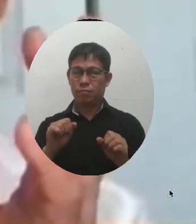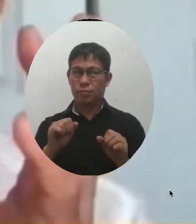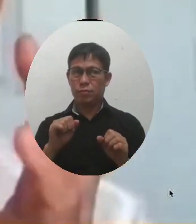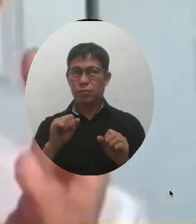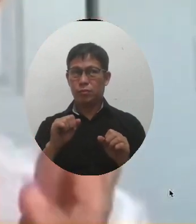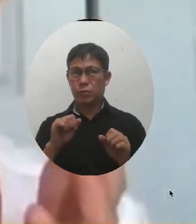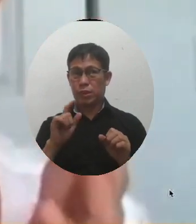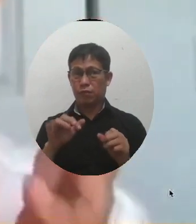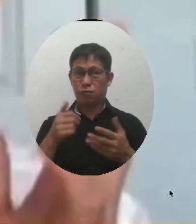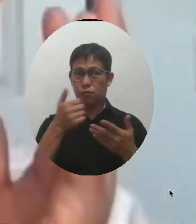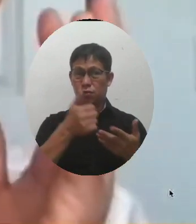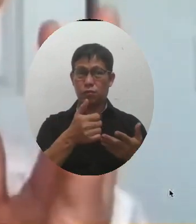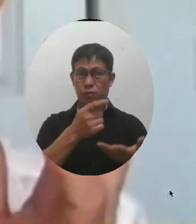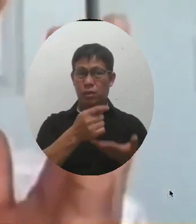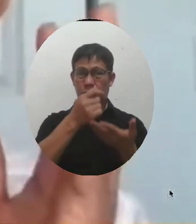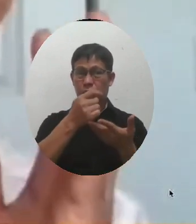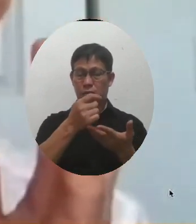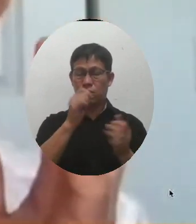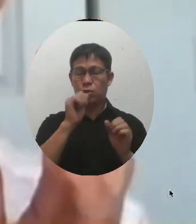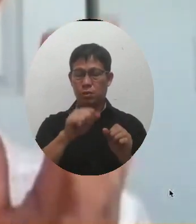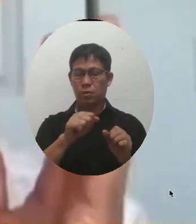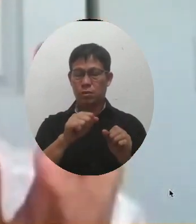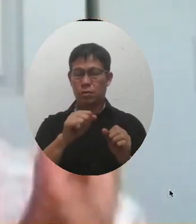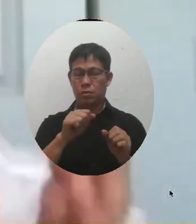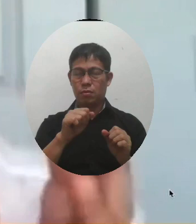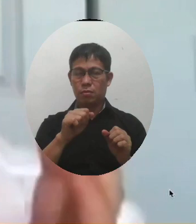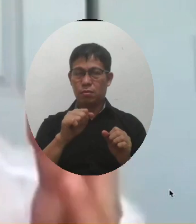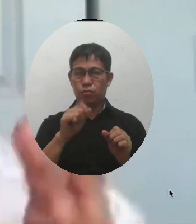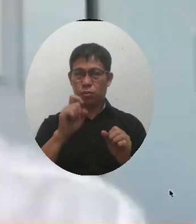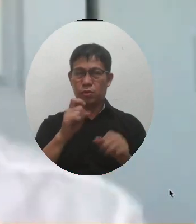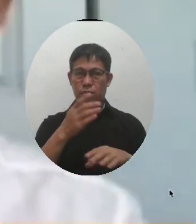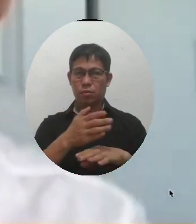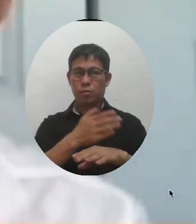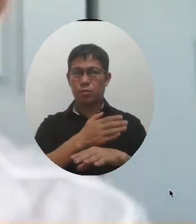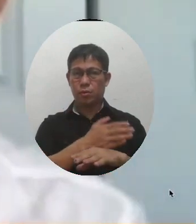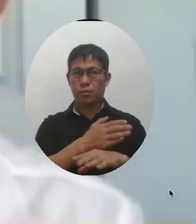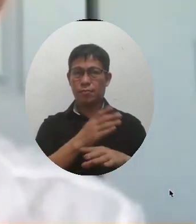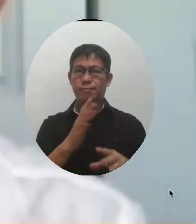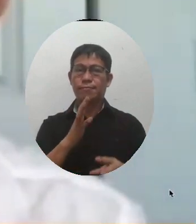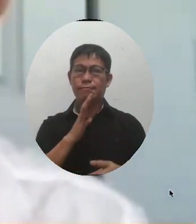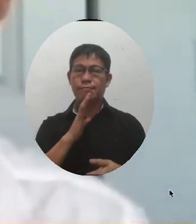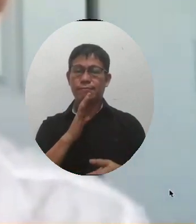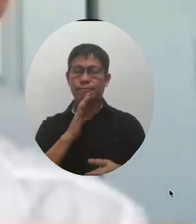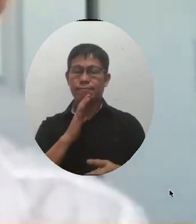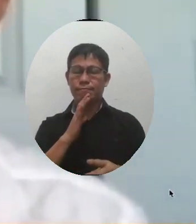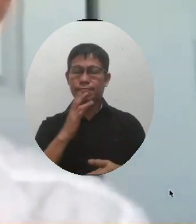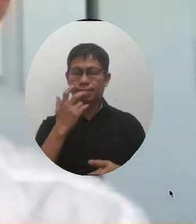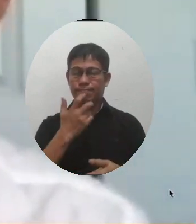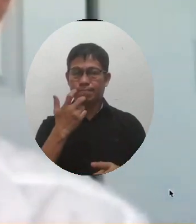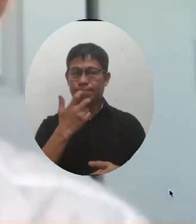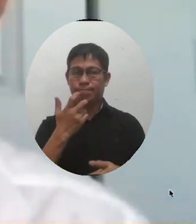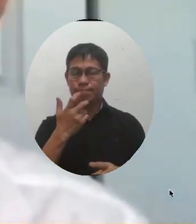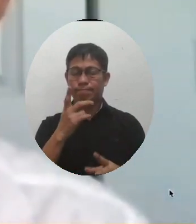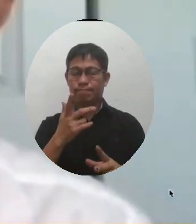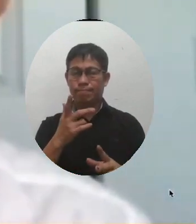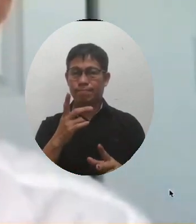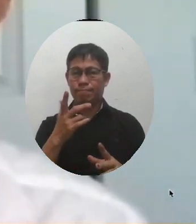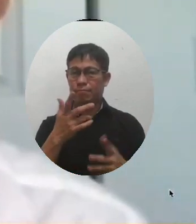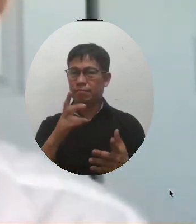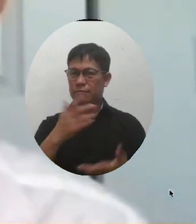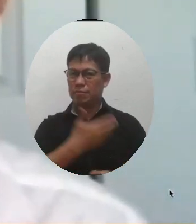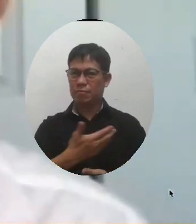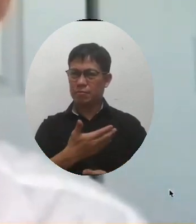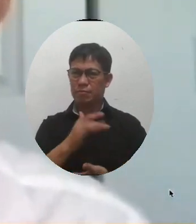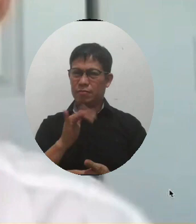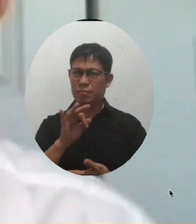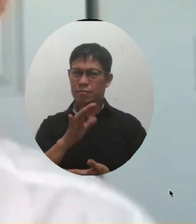malutas yung problema o kaya nagkaroon ng intervention na nakaririnig siya, doon madedevelop yung kanyang pagsasalita na